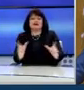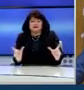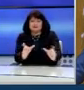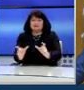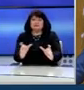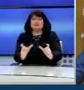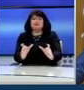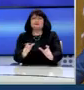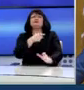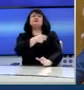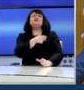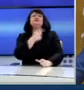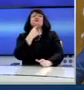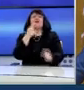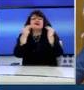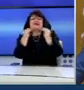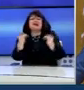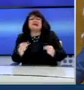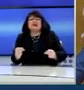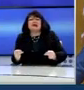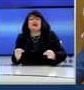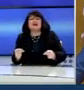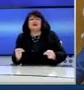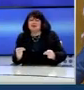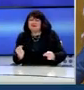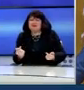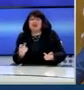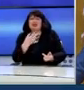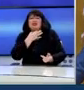ανταλώνεται σε άστοχες και μακάβριες στατιστικές.